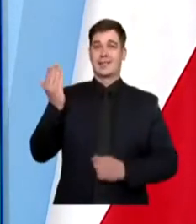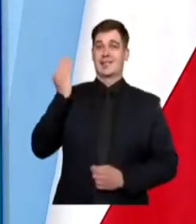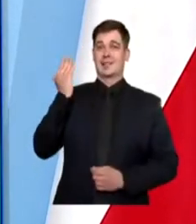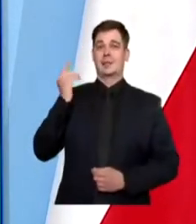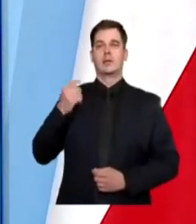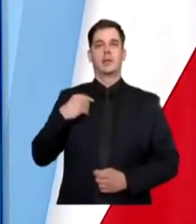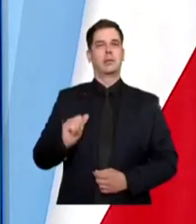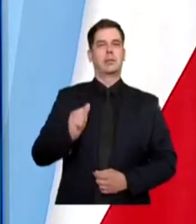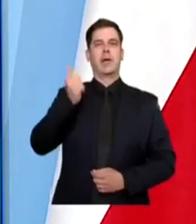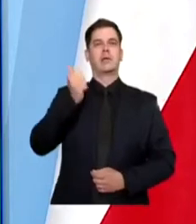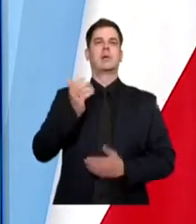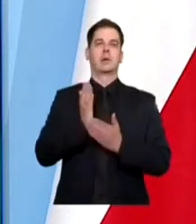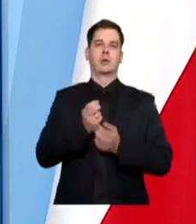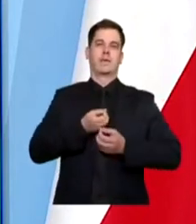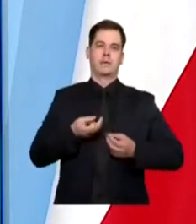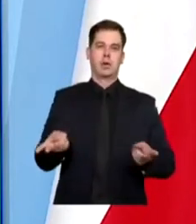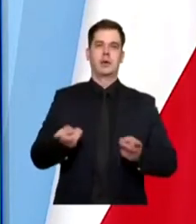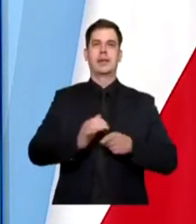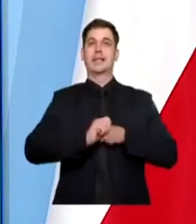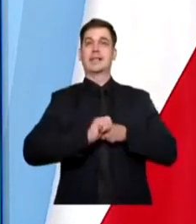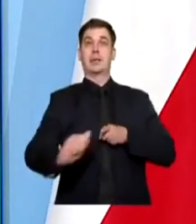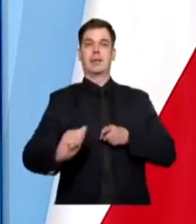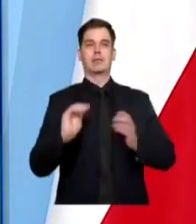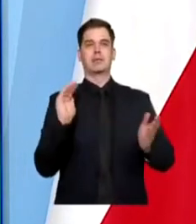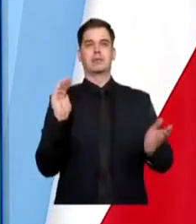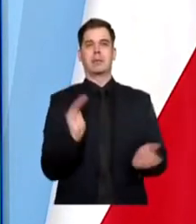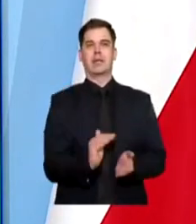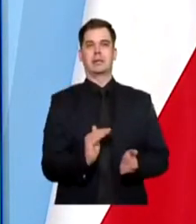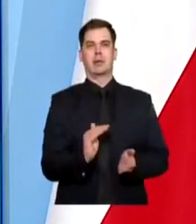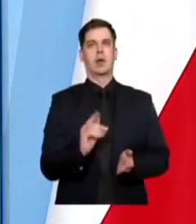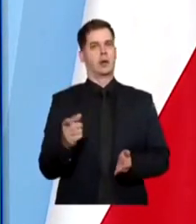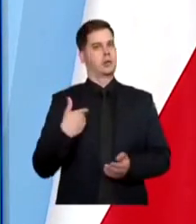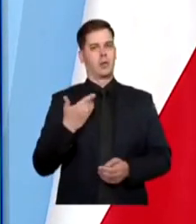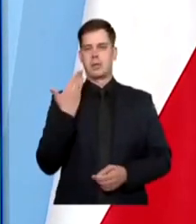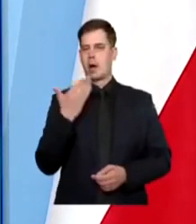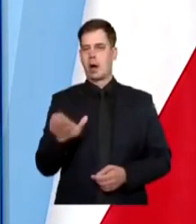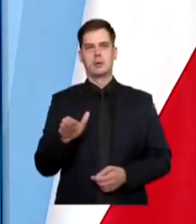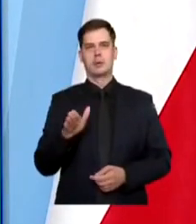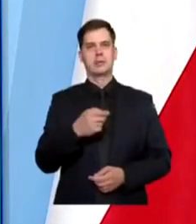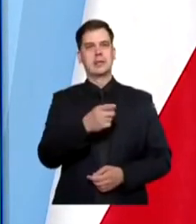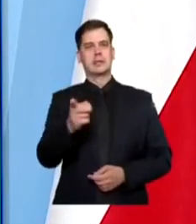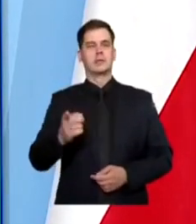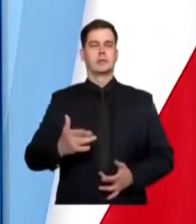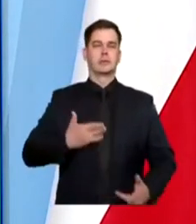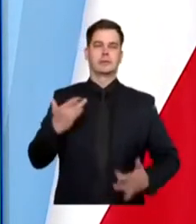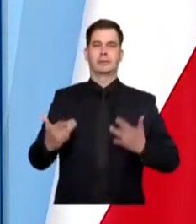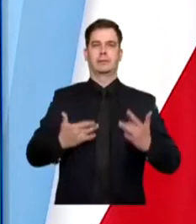niedawno pierwsze luzowanie tych ograniczeń, które były bardzo dla wszystkich